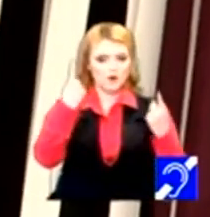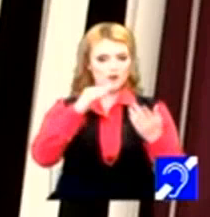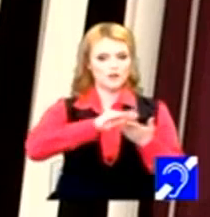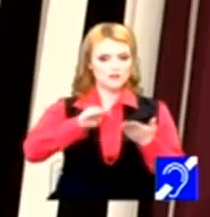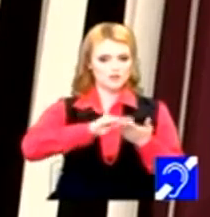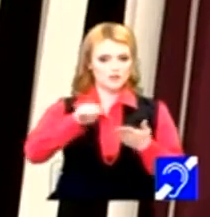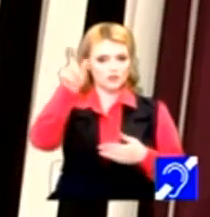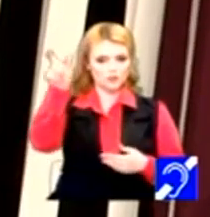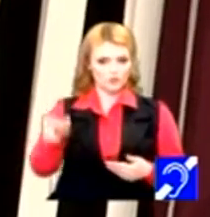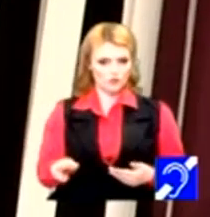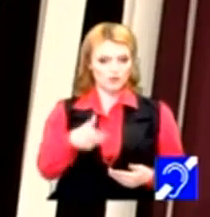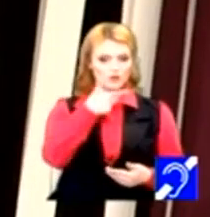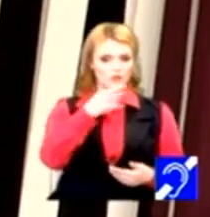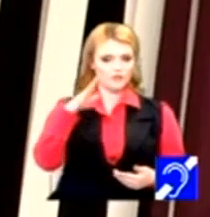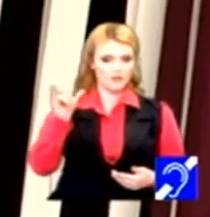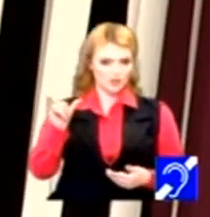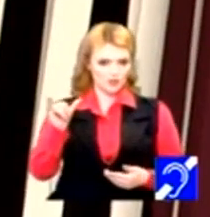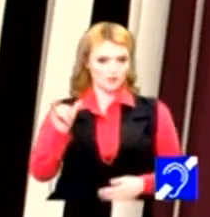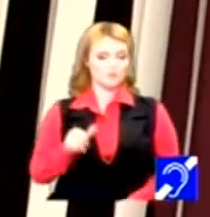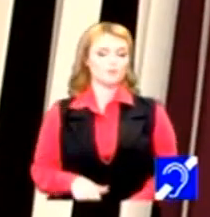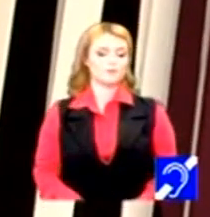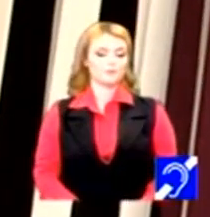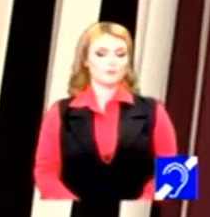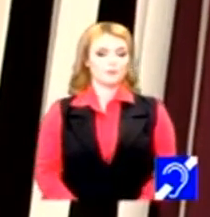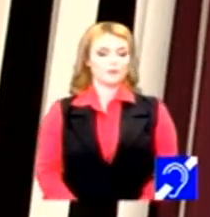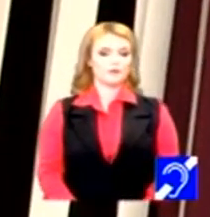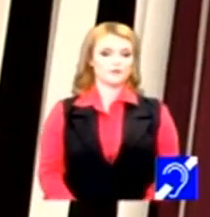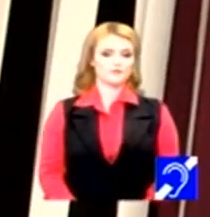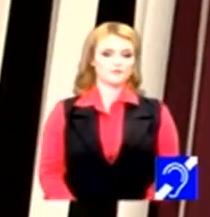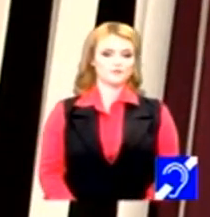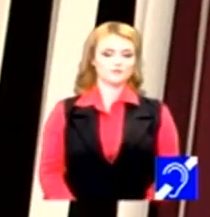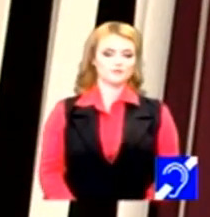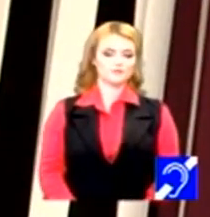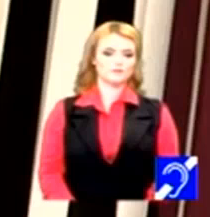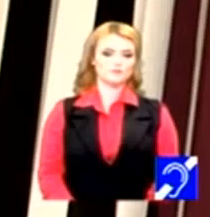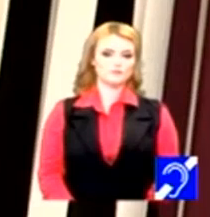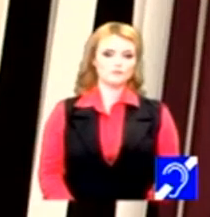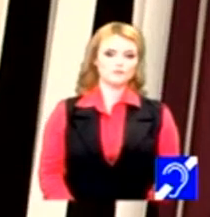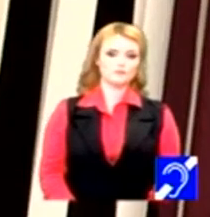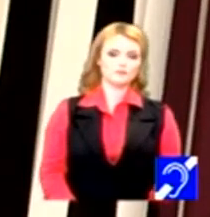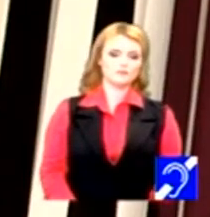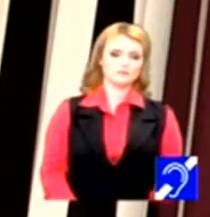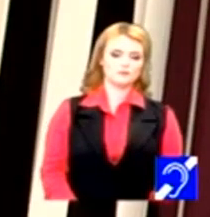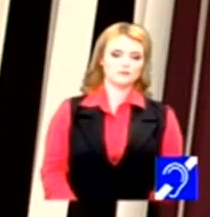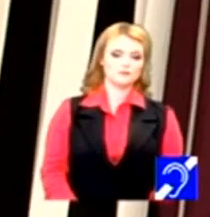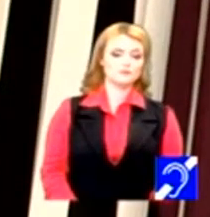acum în suflet, așa cum purtam pe când eram student o cărticică a lui cu numele tău.